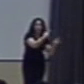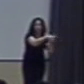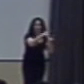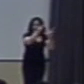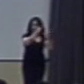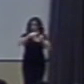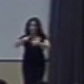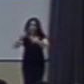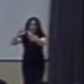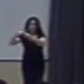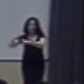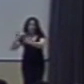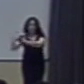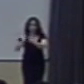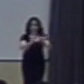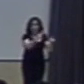i comença